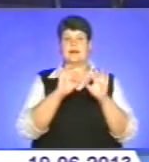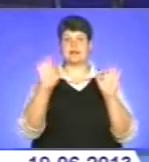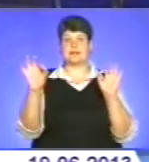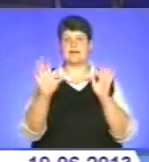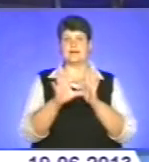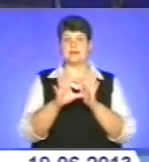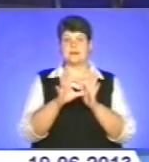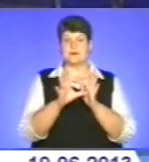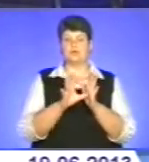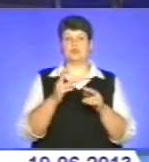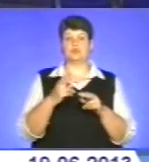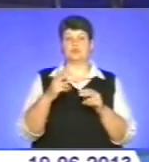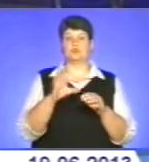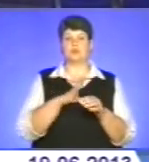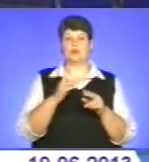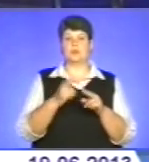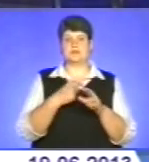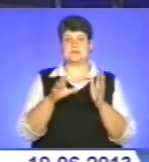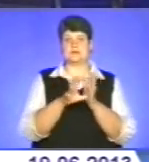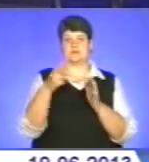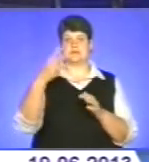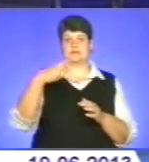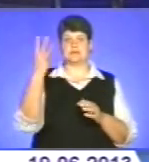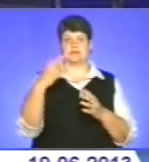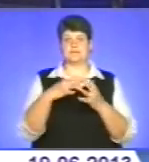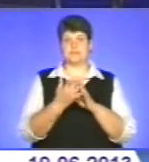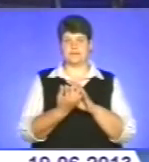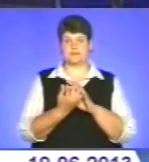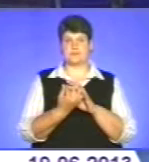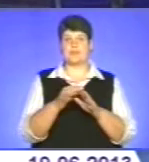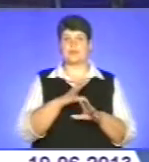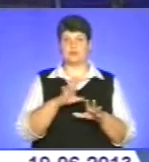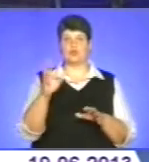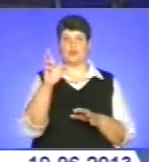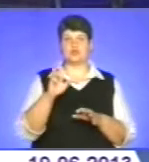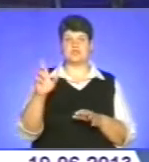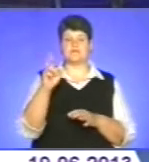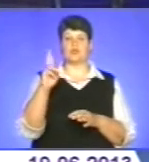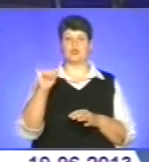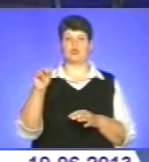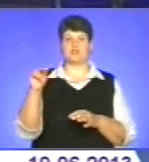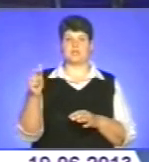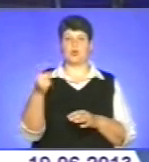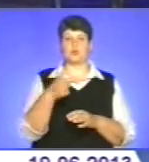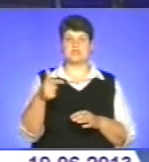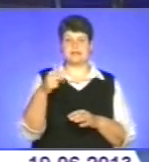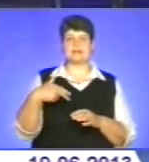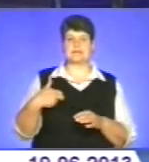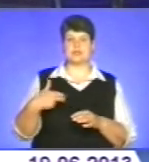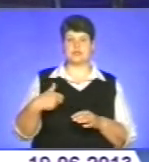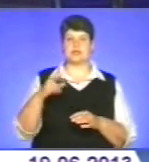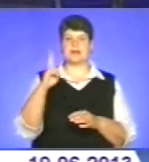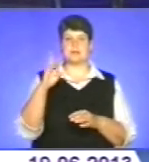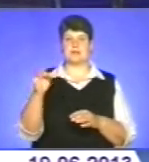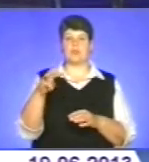сталося знеструмлення 33 населених пунктів. Електрики не було у населених пунктах Борщівського, Бучицького, Гусятинського, Залішицького,